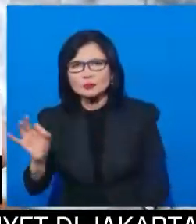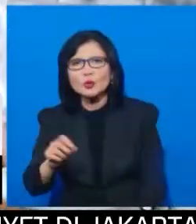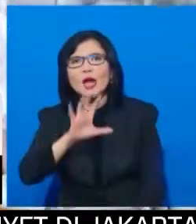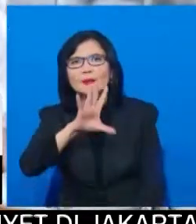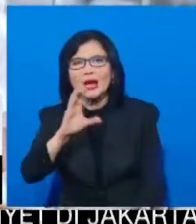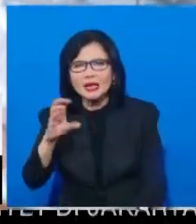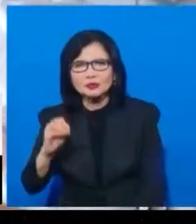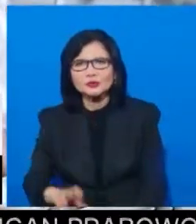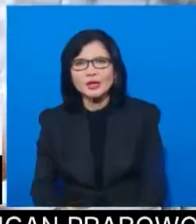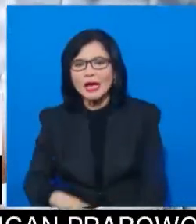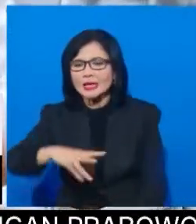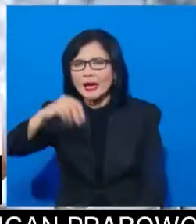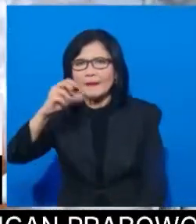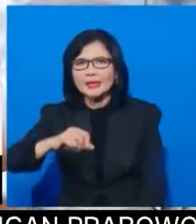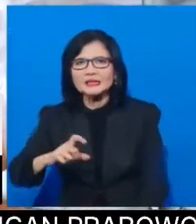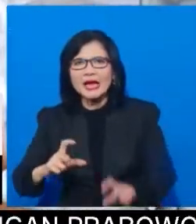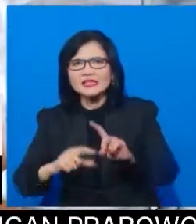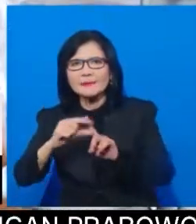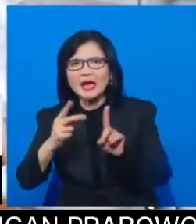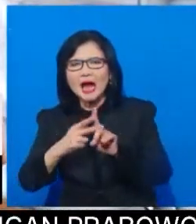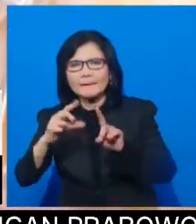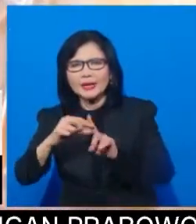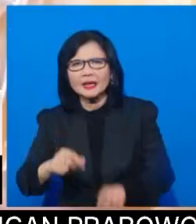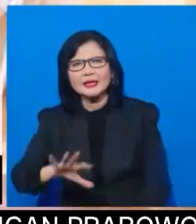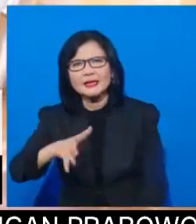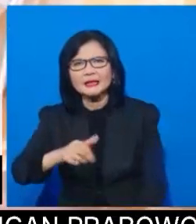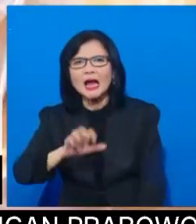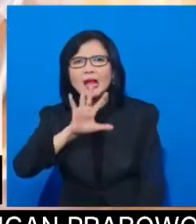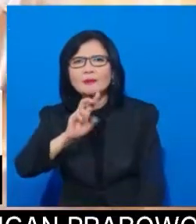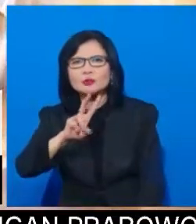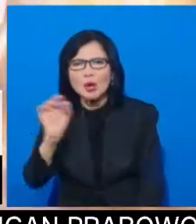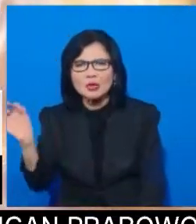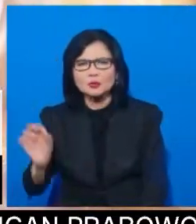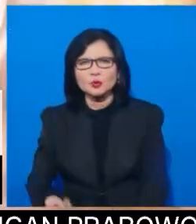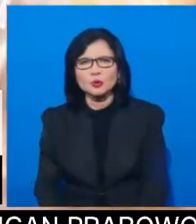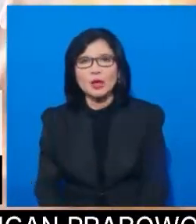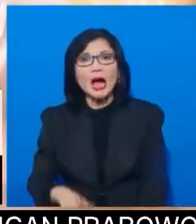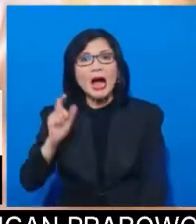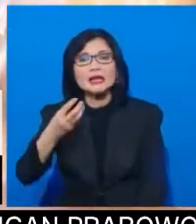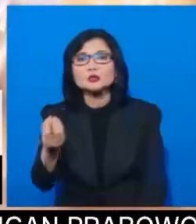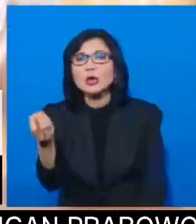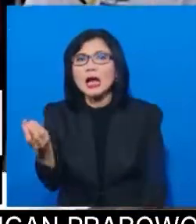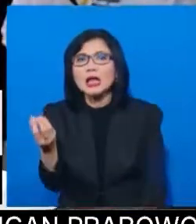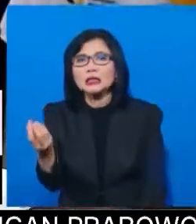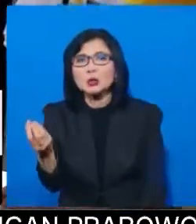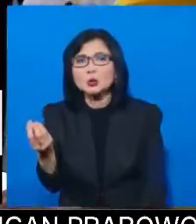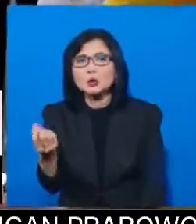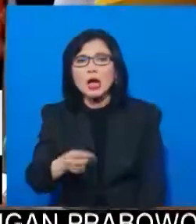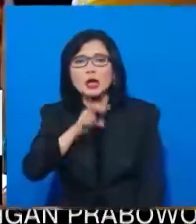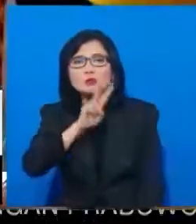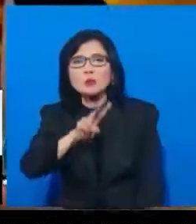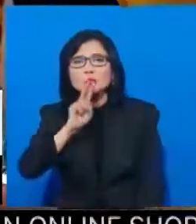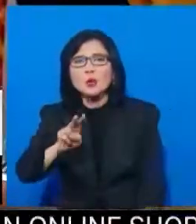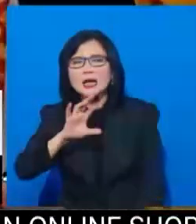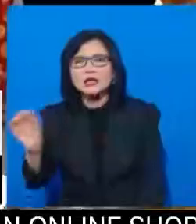Rp67.500 dan beras SPHP di kisaran Rp52.000. Tersedia juga telur yang seharga